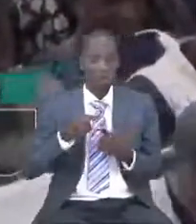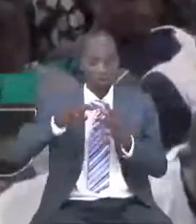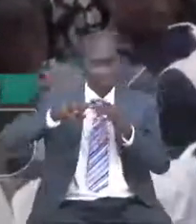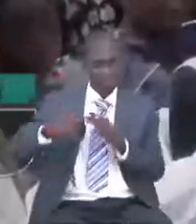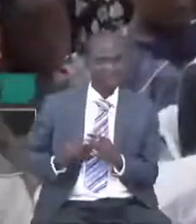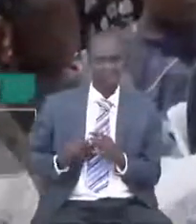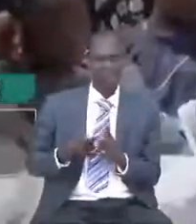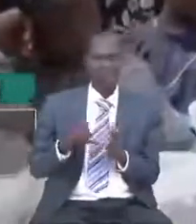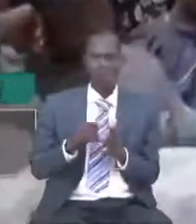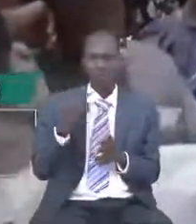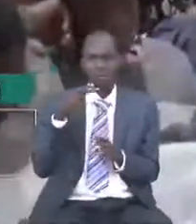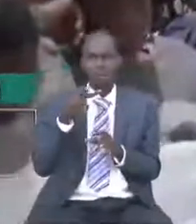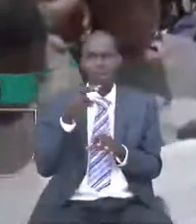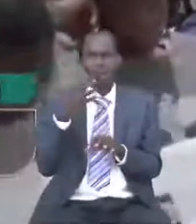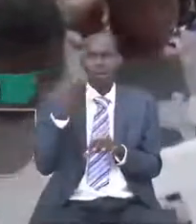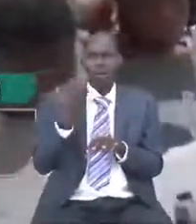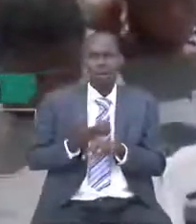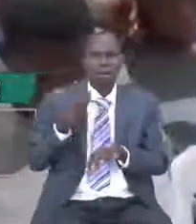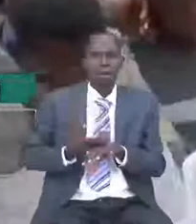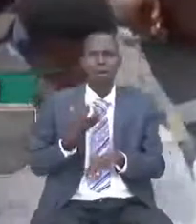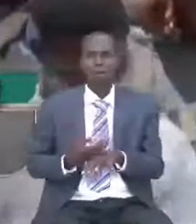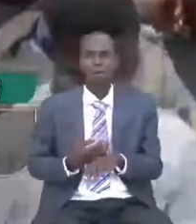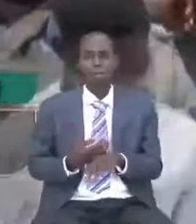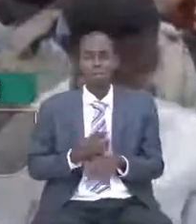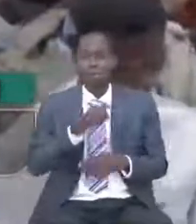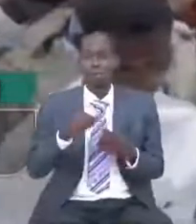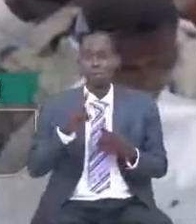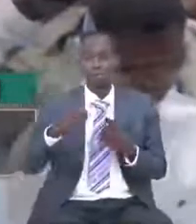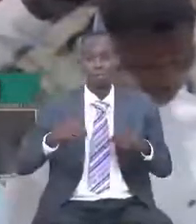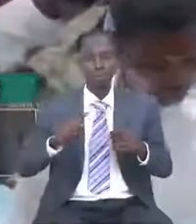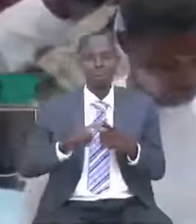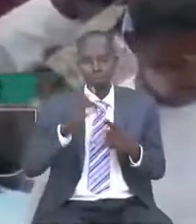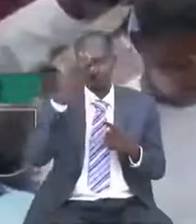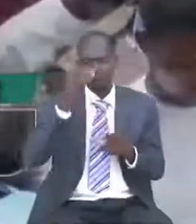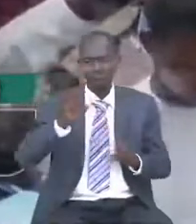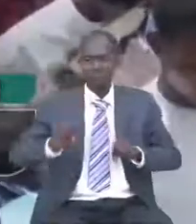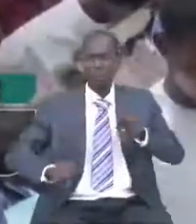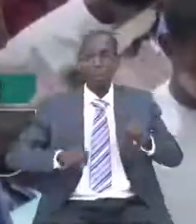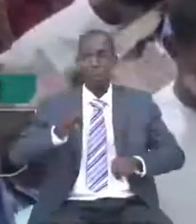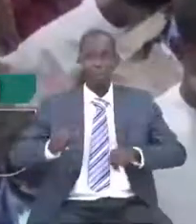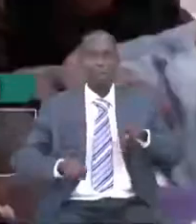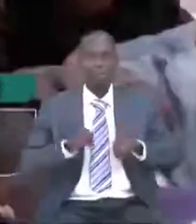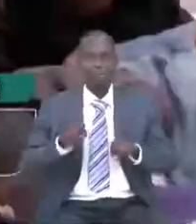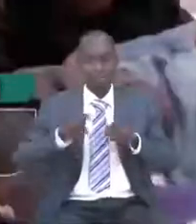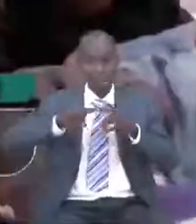cela semble bizarre au départ. Vous essayez que vous appreniez à conduire un vélo.